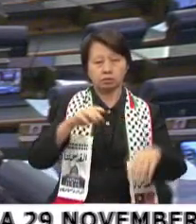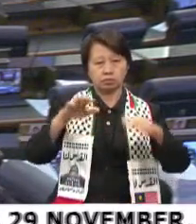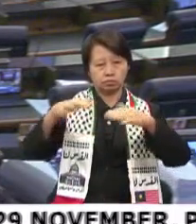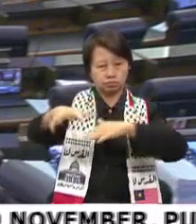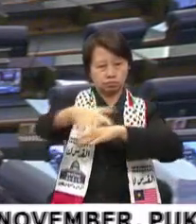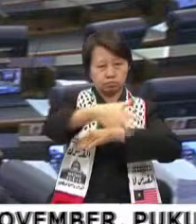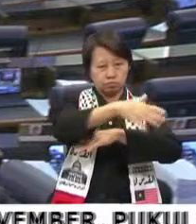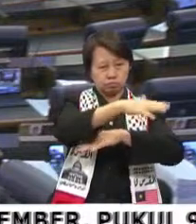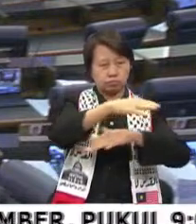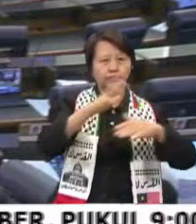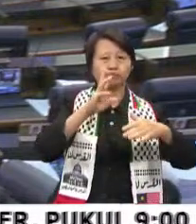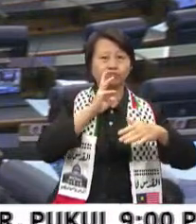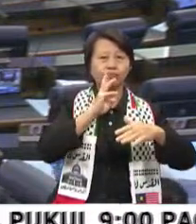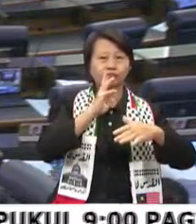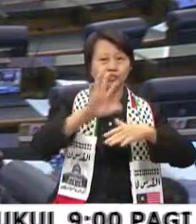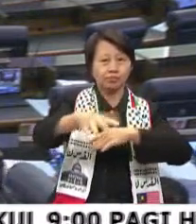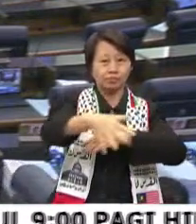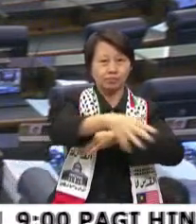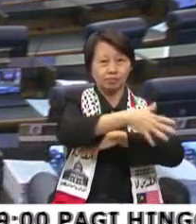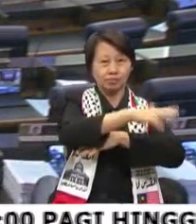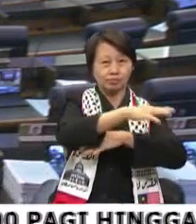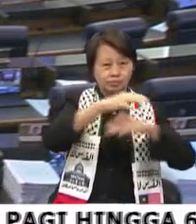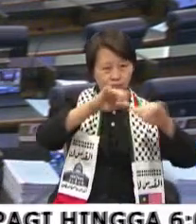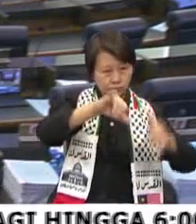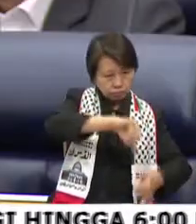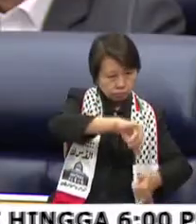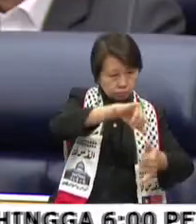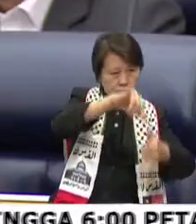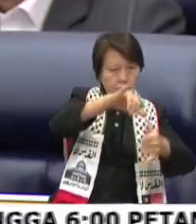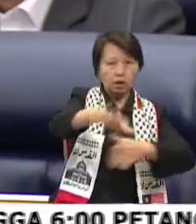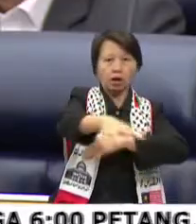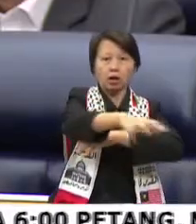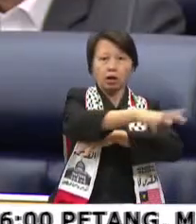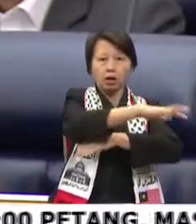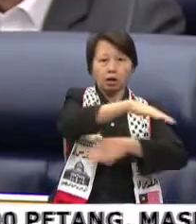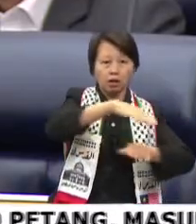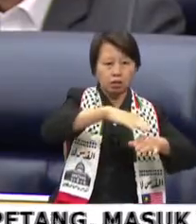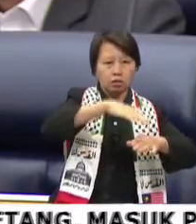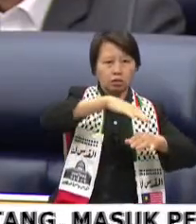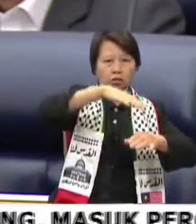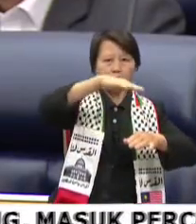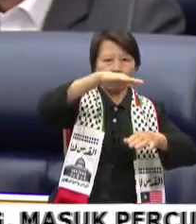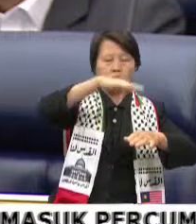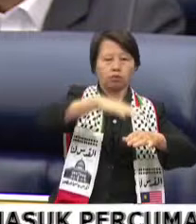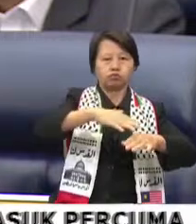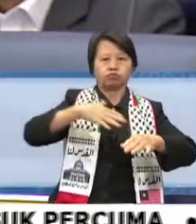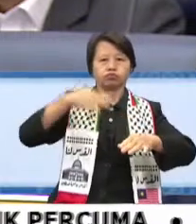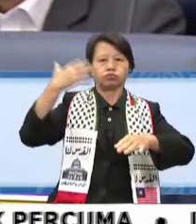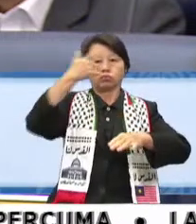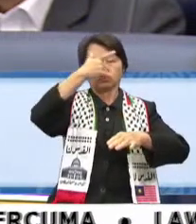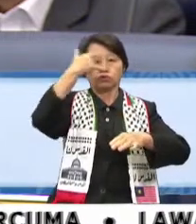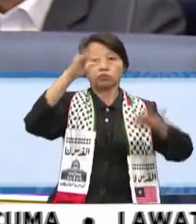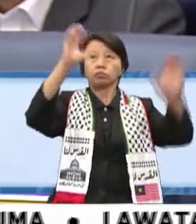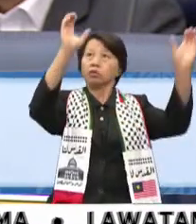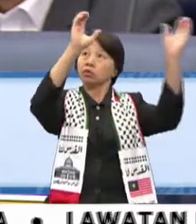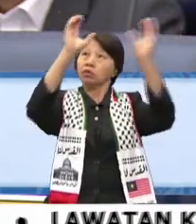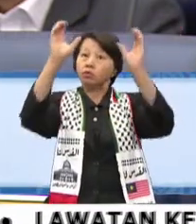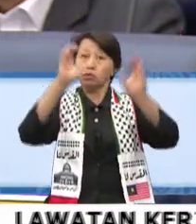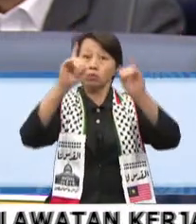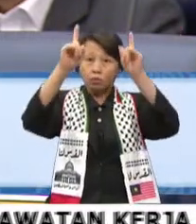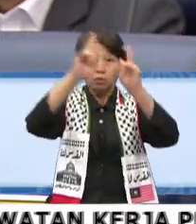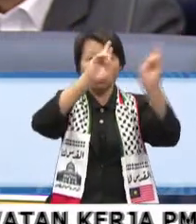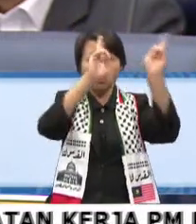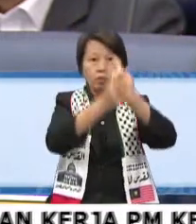atau peningkatan paras laut yang kita hadapi ini disebabkan climate change Tetapi